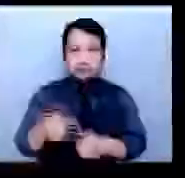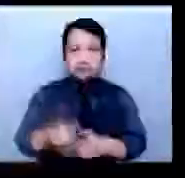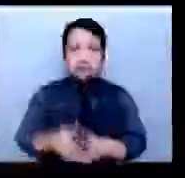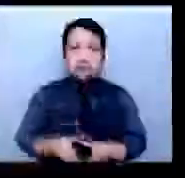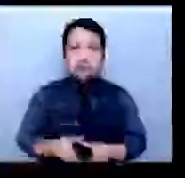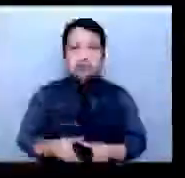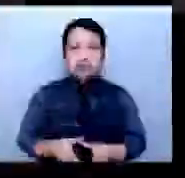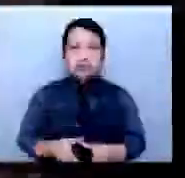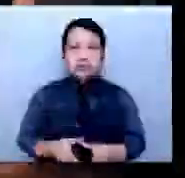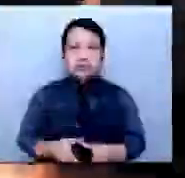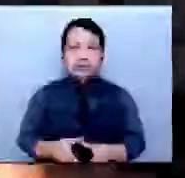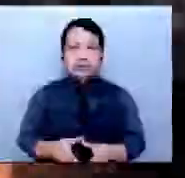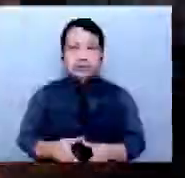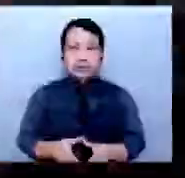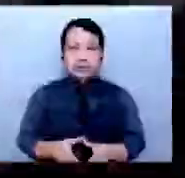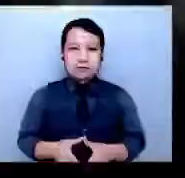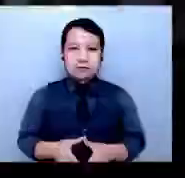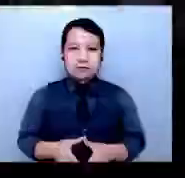Sir!